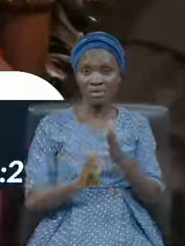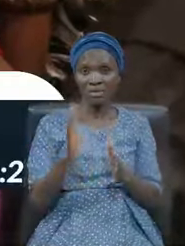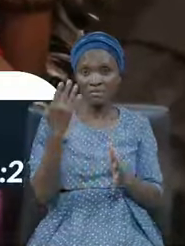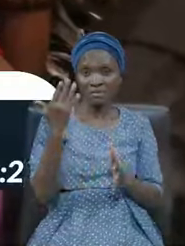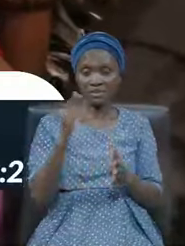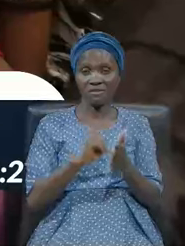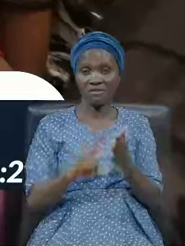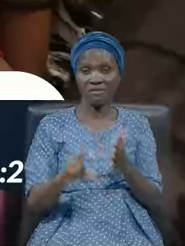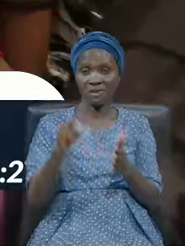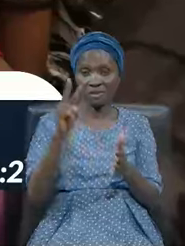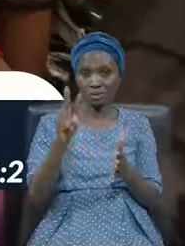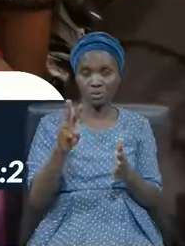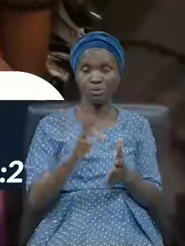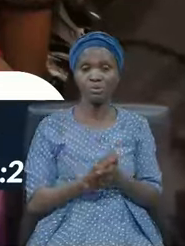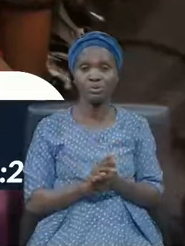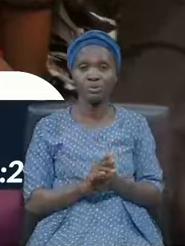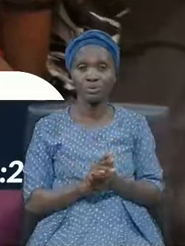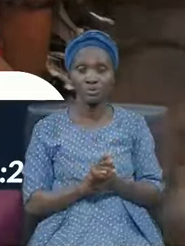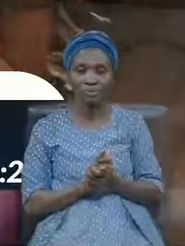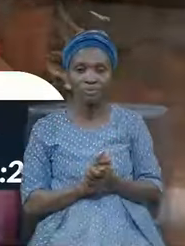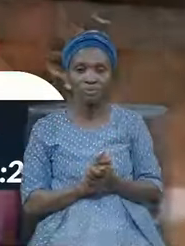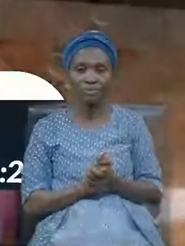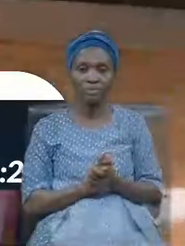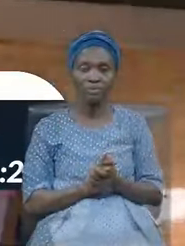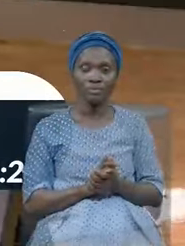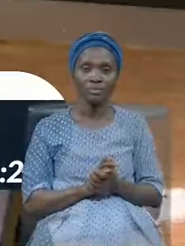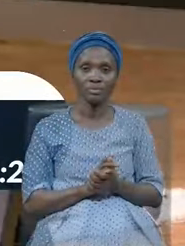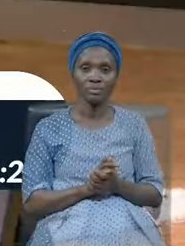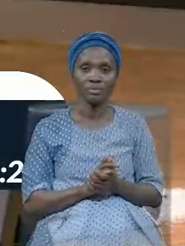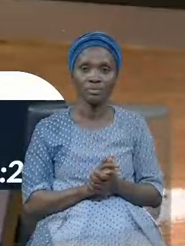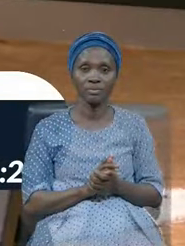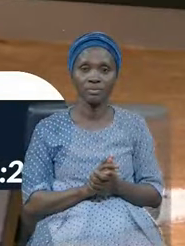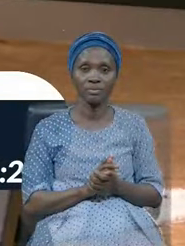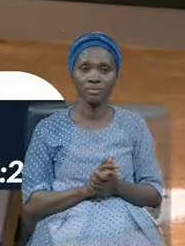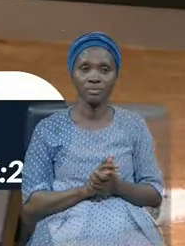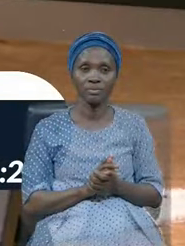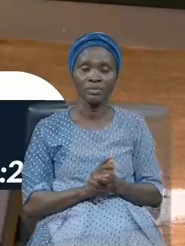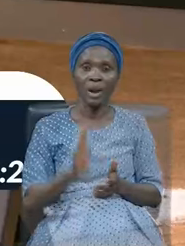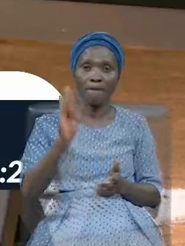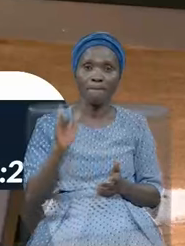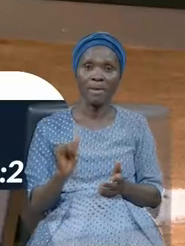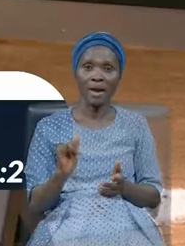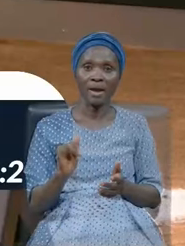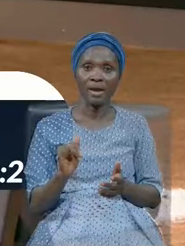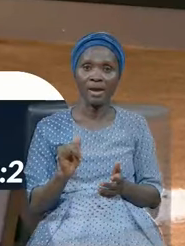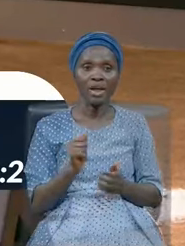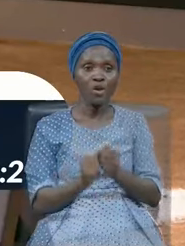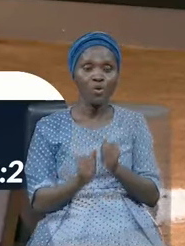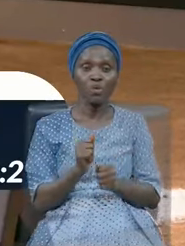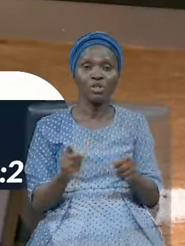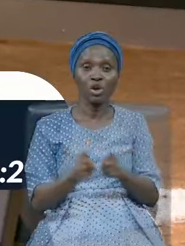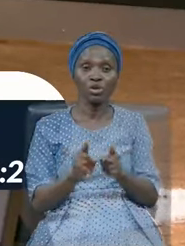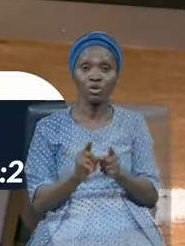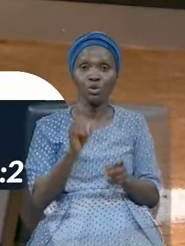au verset 2 1er Corinthiens 15 2 et par lequel vous